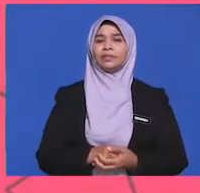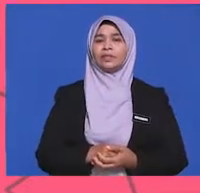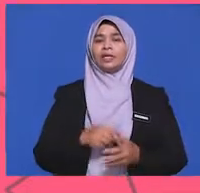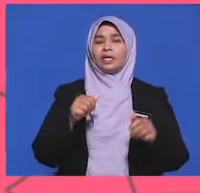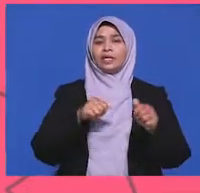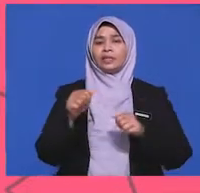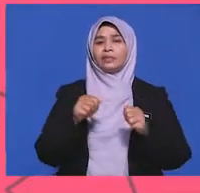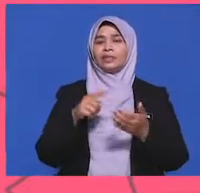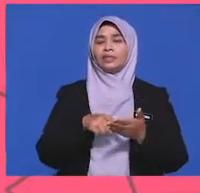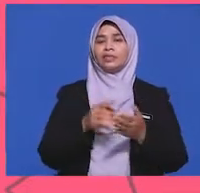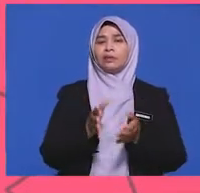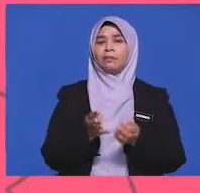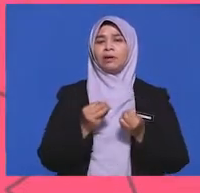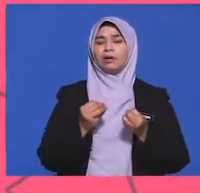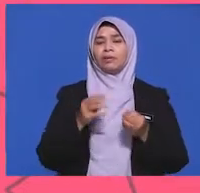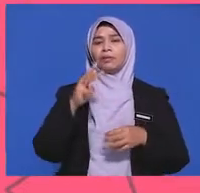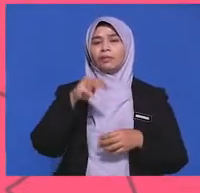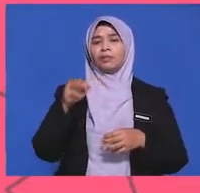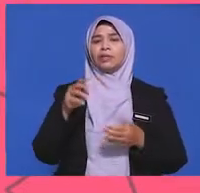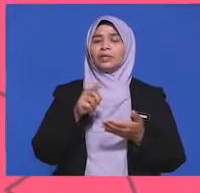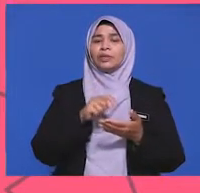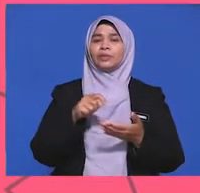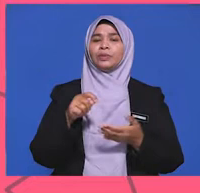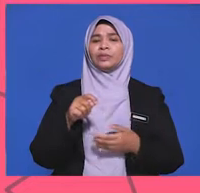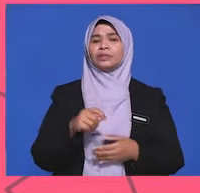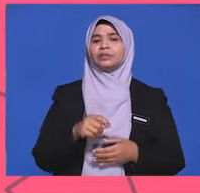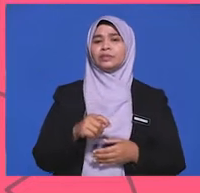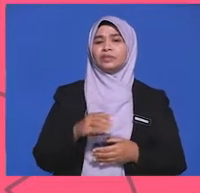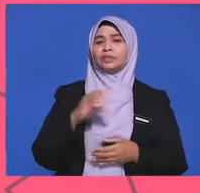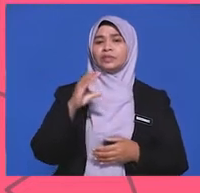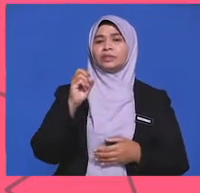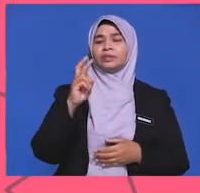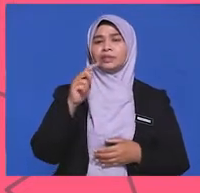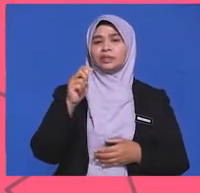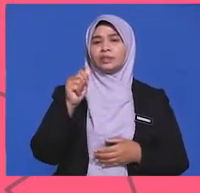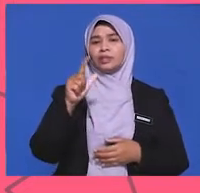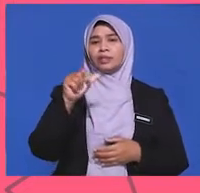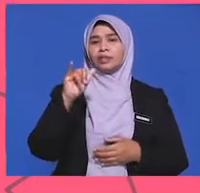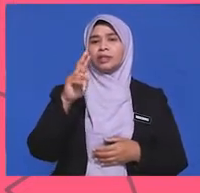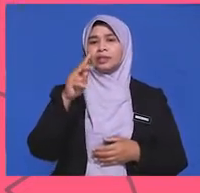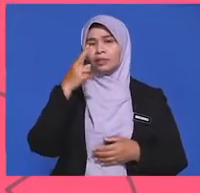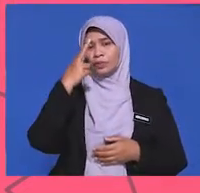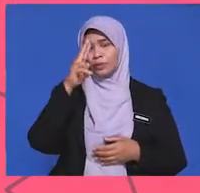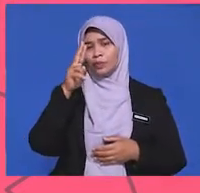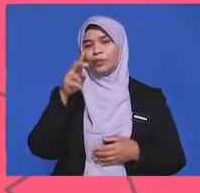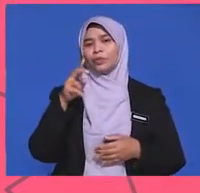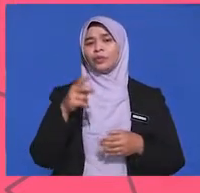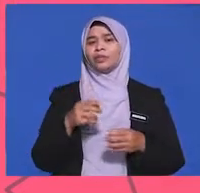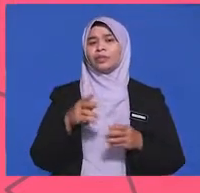Aktiviti ini meminta murid menulis sudokod dan carta alir bagi meneka satu